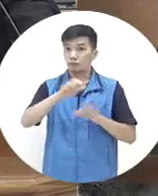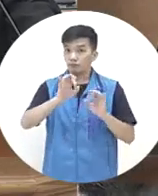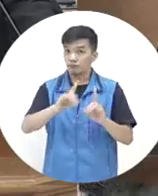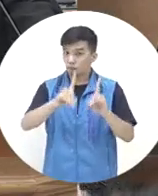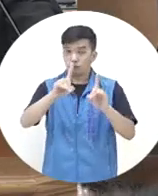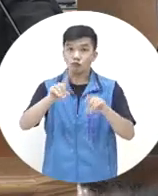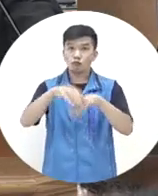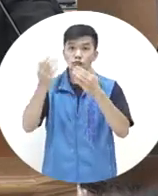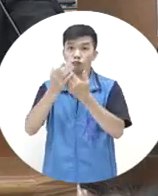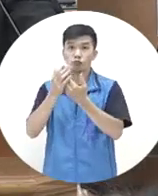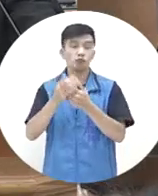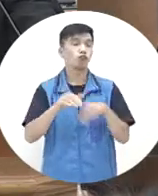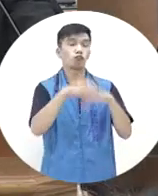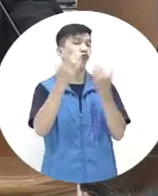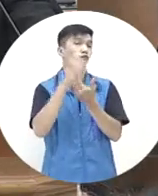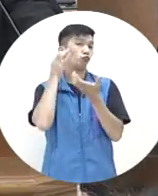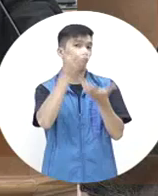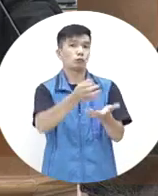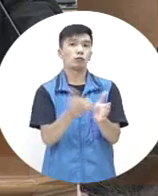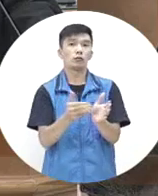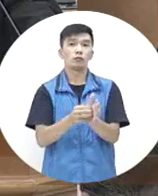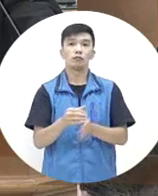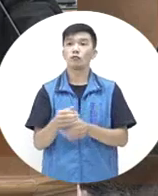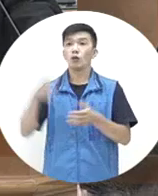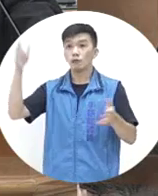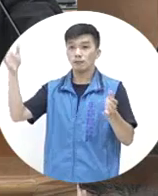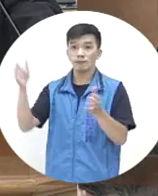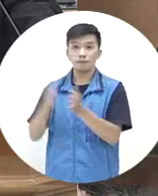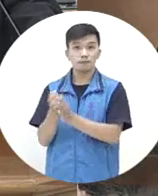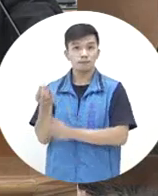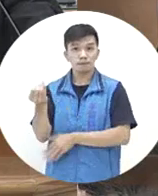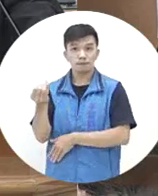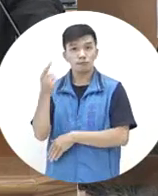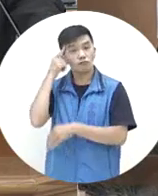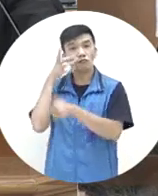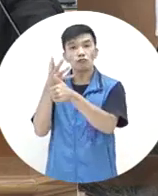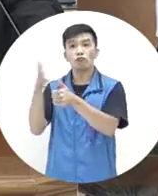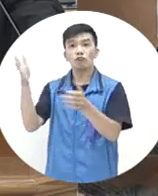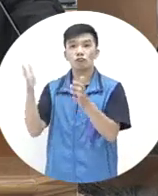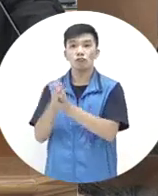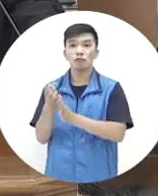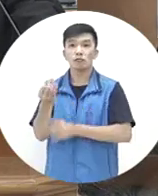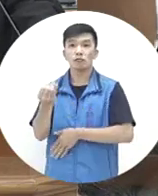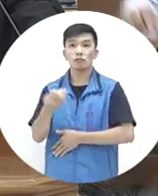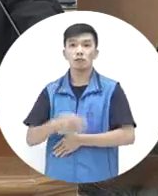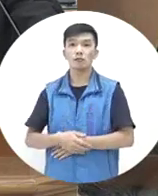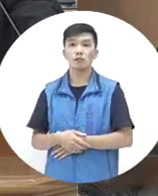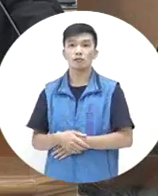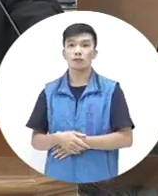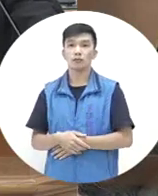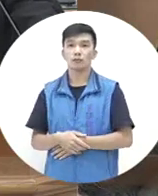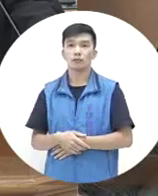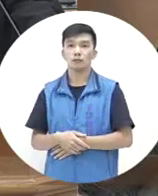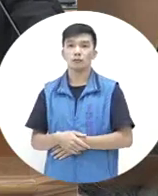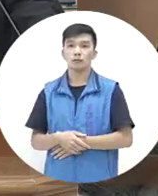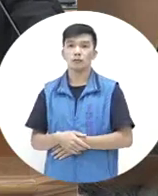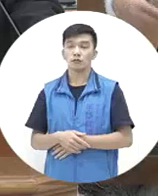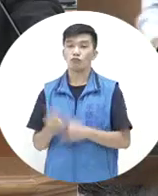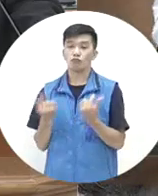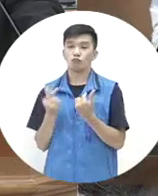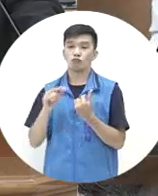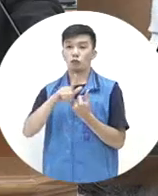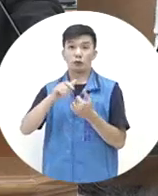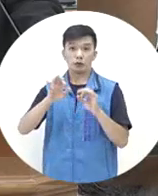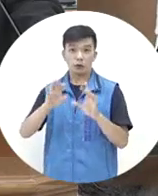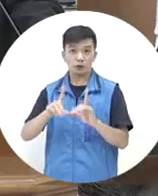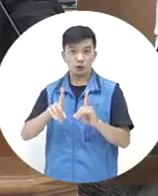入了。 那我想请问一下，这总共是多少？这个额度， 就 是调这物价波动的，你